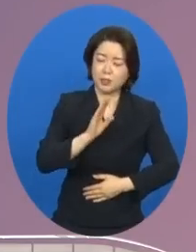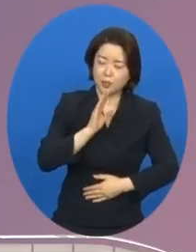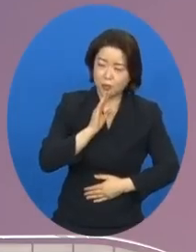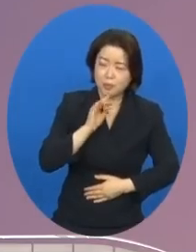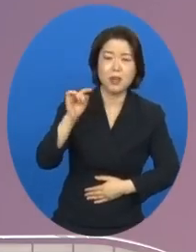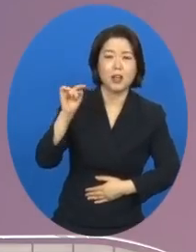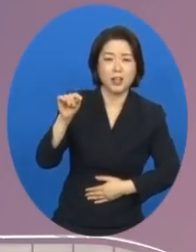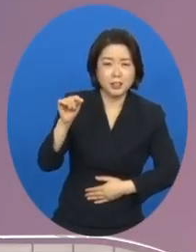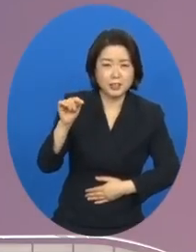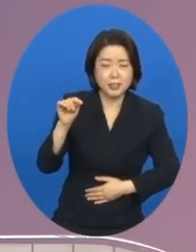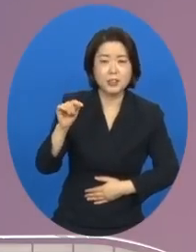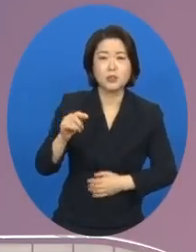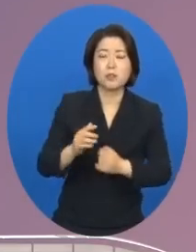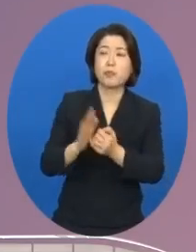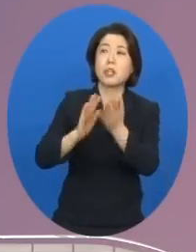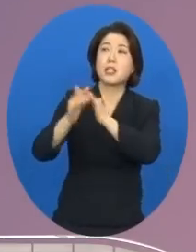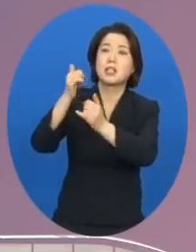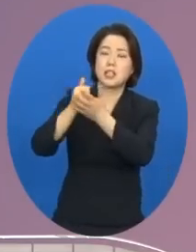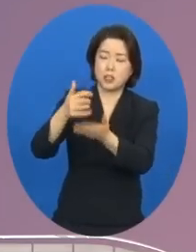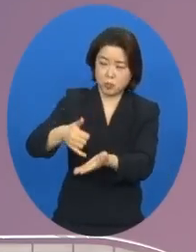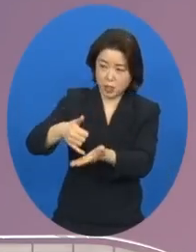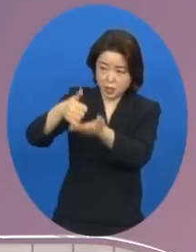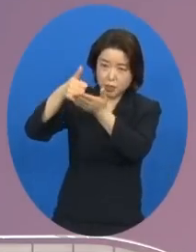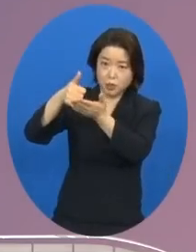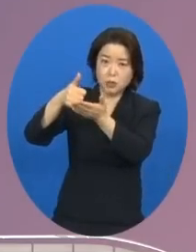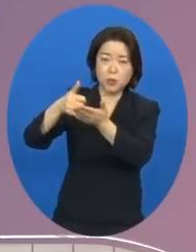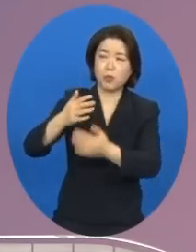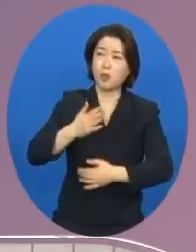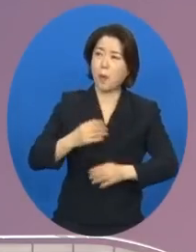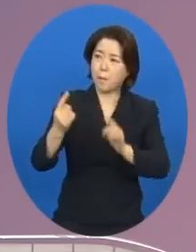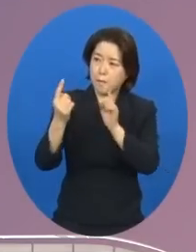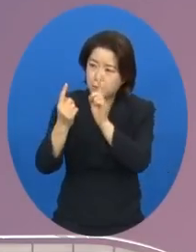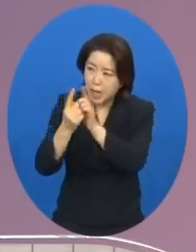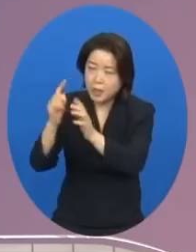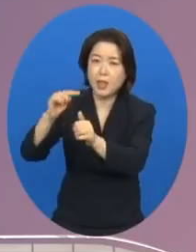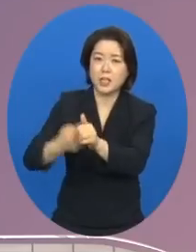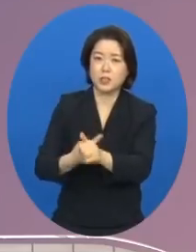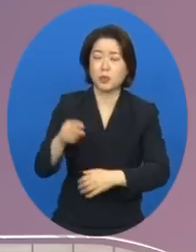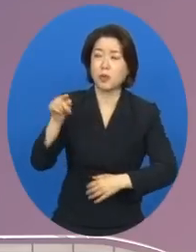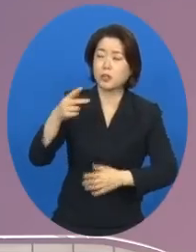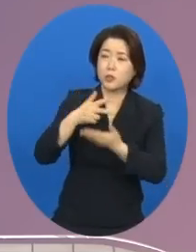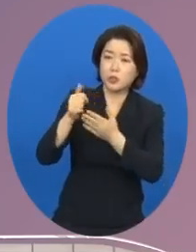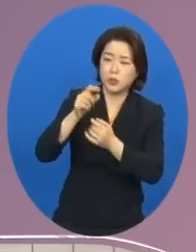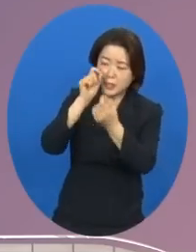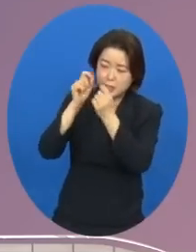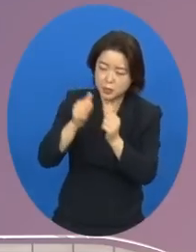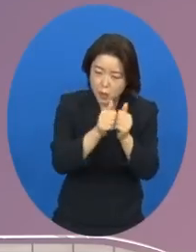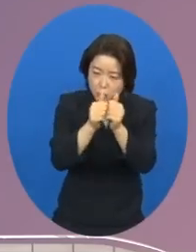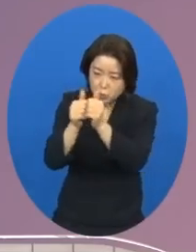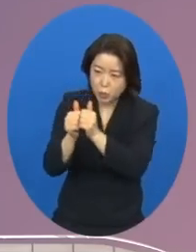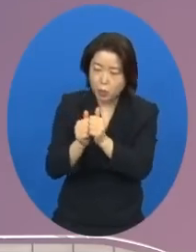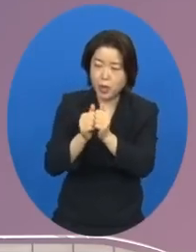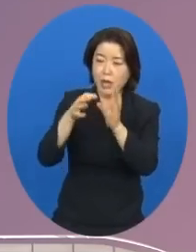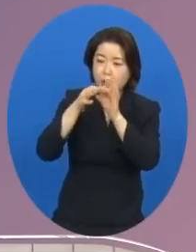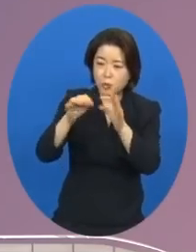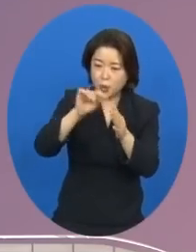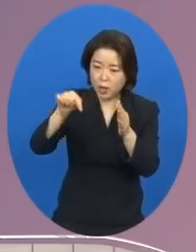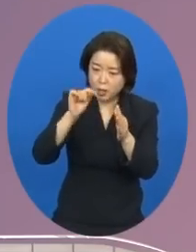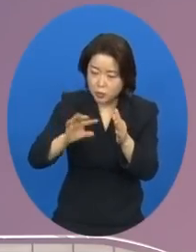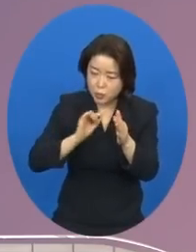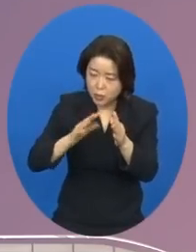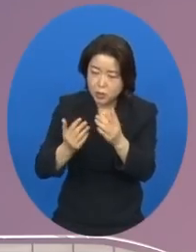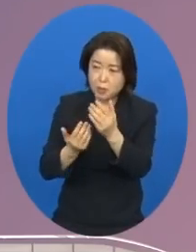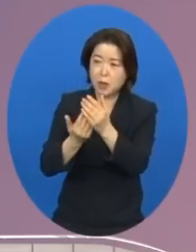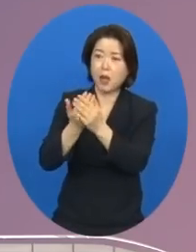그 예수님이 인격적으로 만나지고 그 주님과 친밀히 동행하는 관계 속에서만